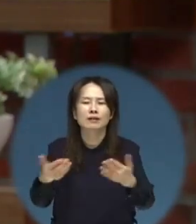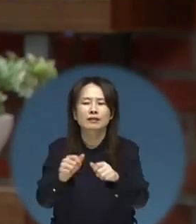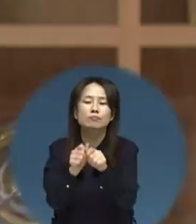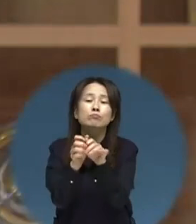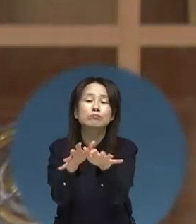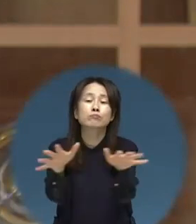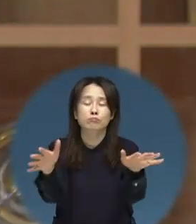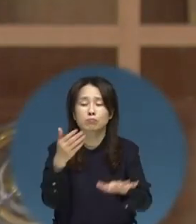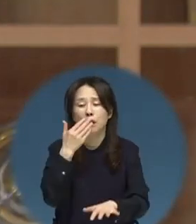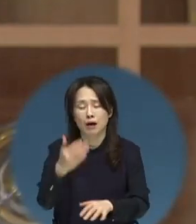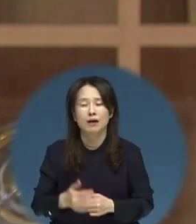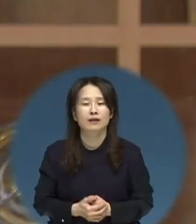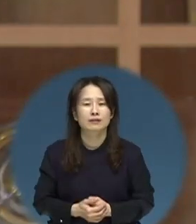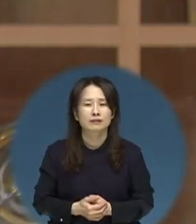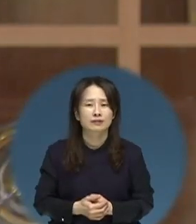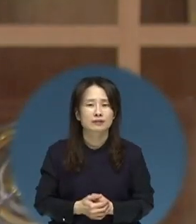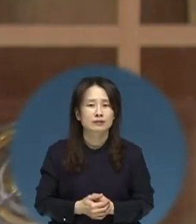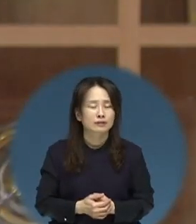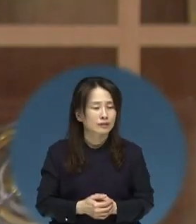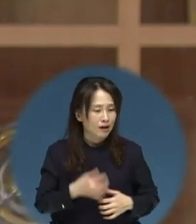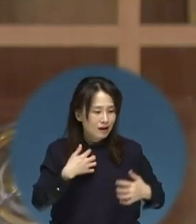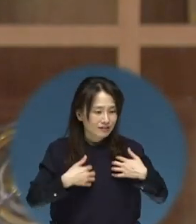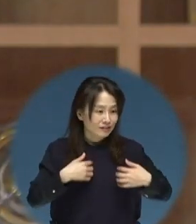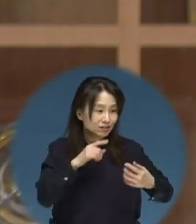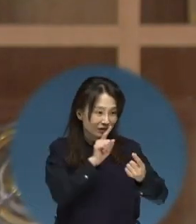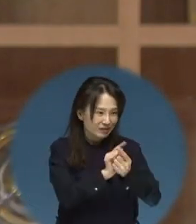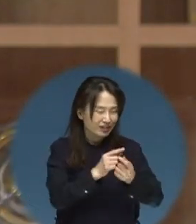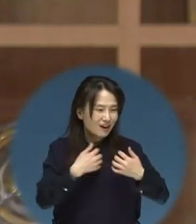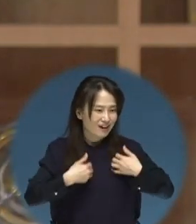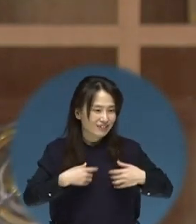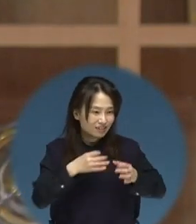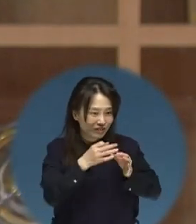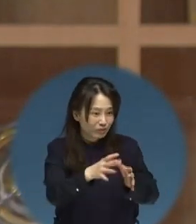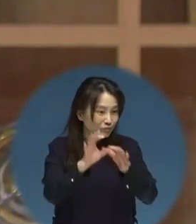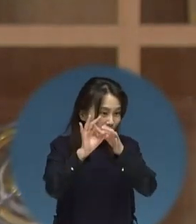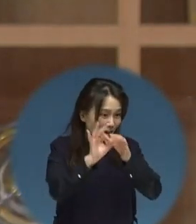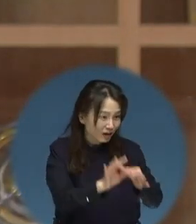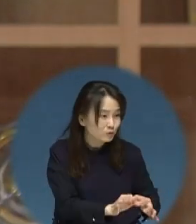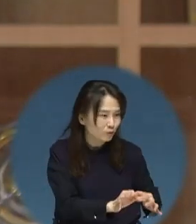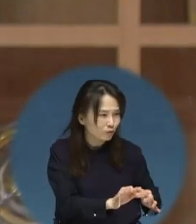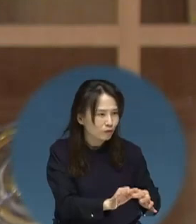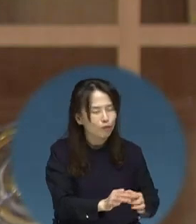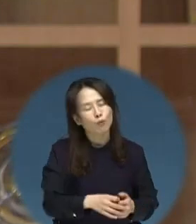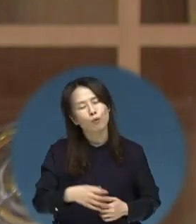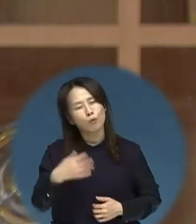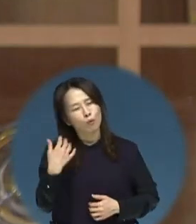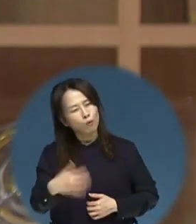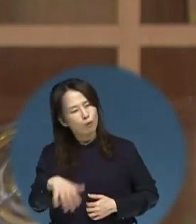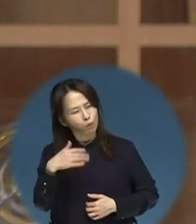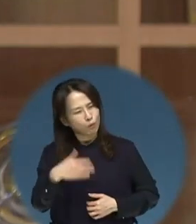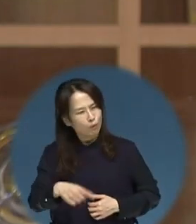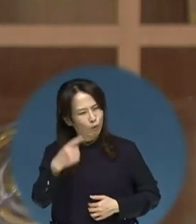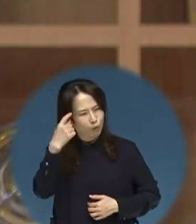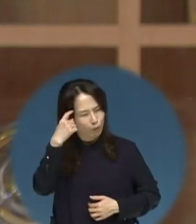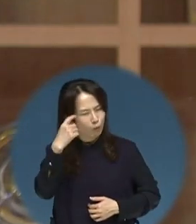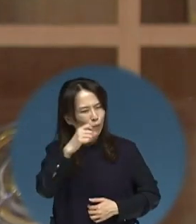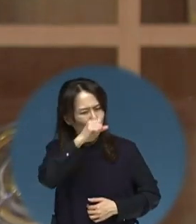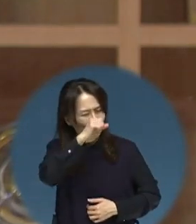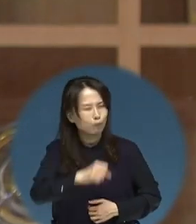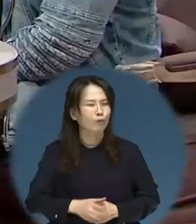그리고 즐겁게 만나야 즐거운 기부가 이루어지고 지속될 수도 있고. 그럼요. 완전히 이 발상의 전환이